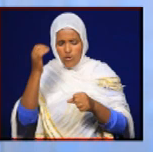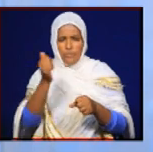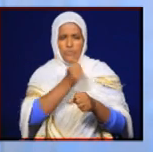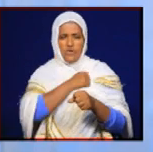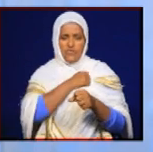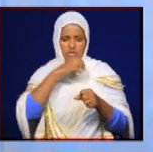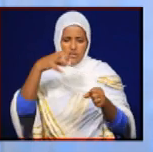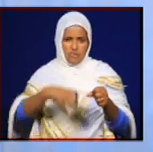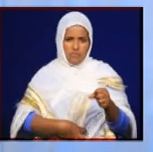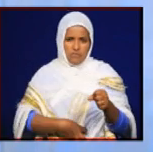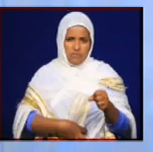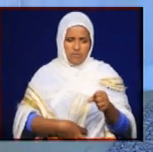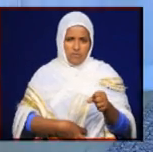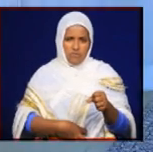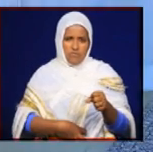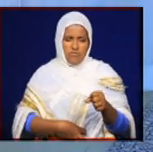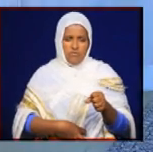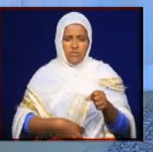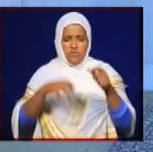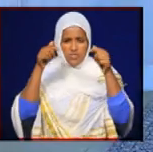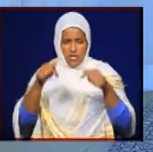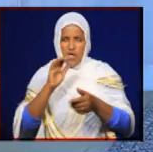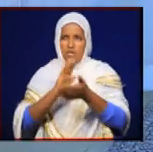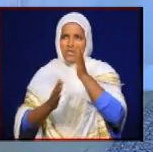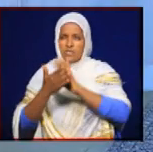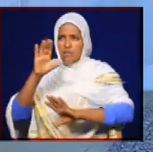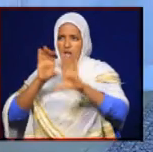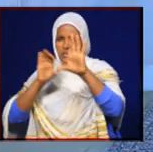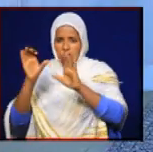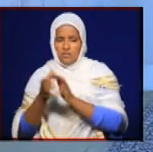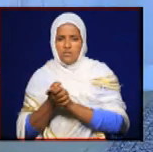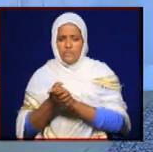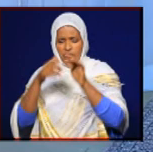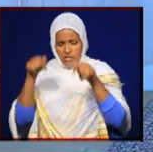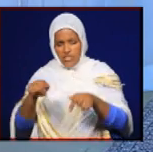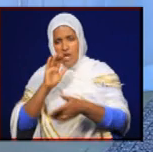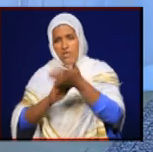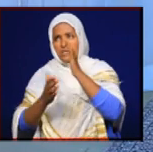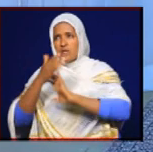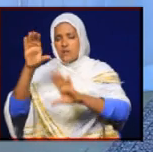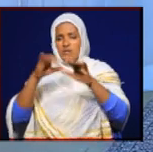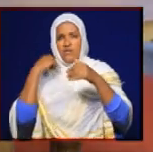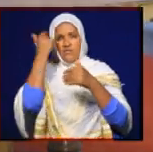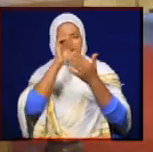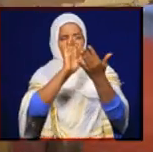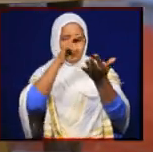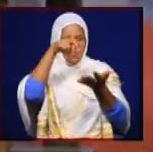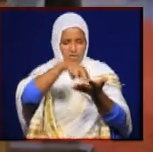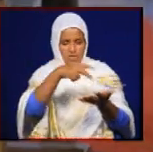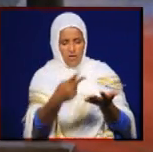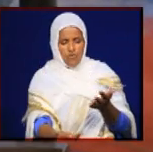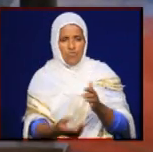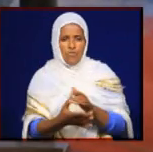እያወቅሁ በድፍረት አስቀየምሃለሁ። ዛሬን ይቅር በለኝ፣ ዛሬን ይቅር በለኝ። ፊትህ